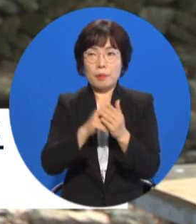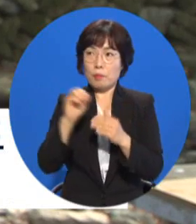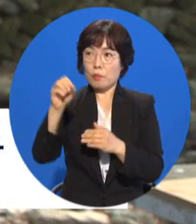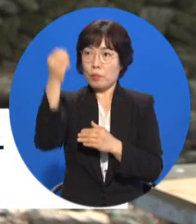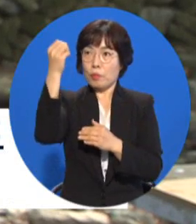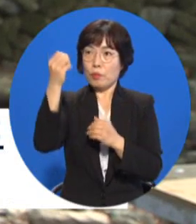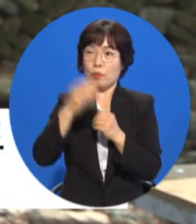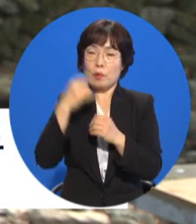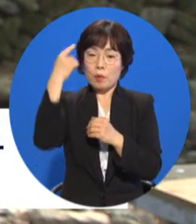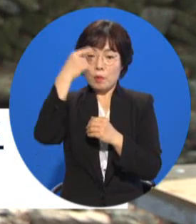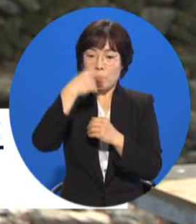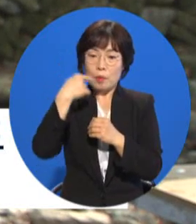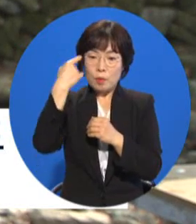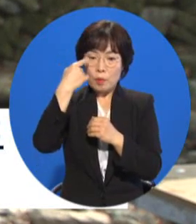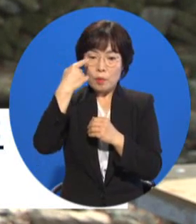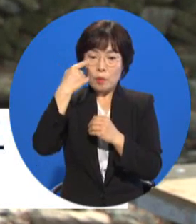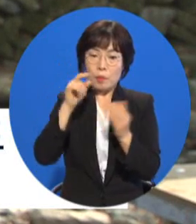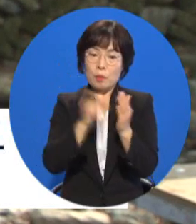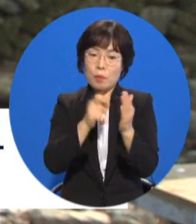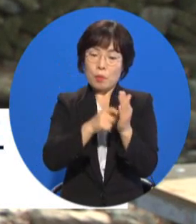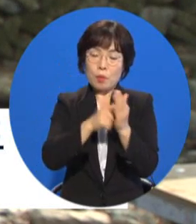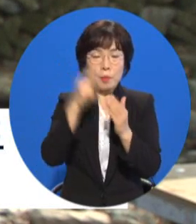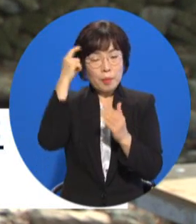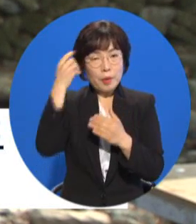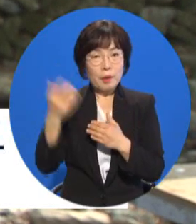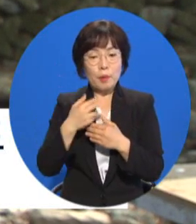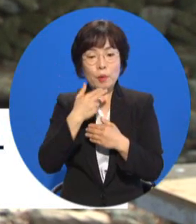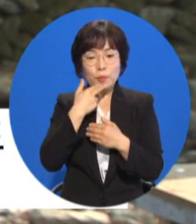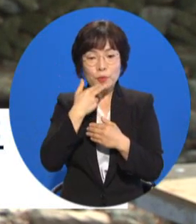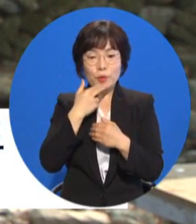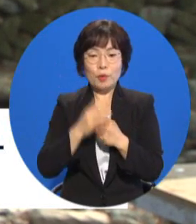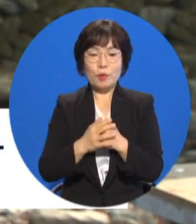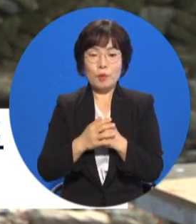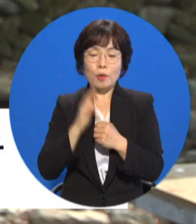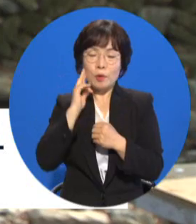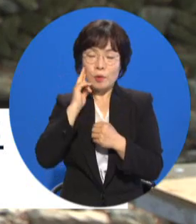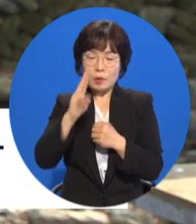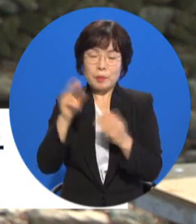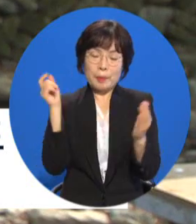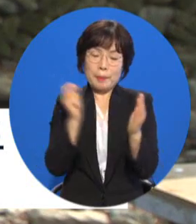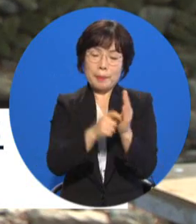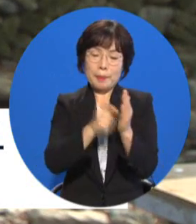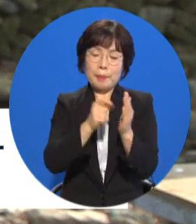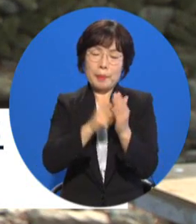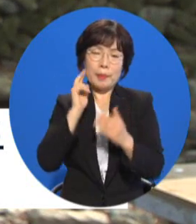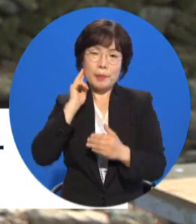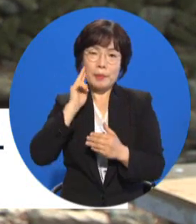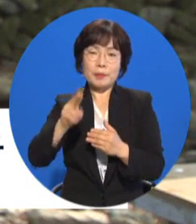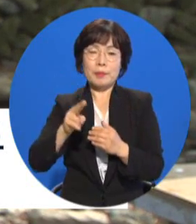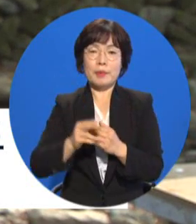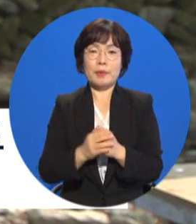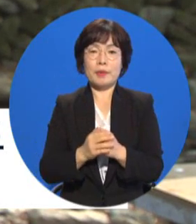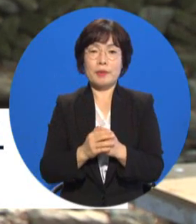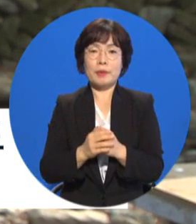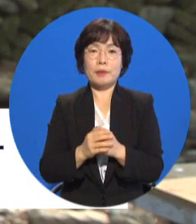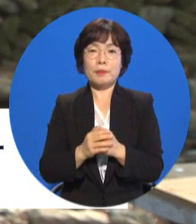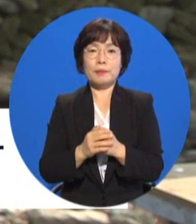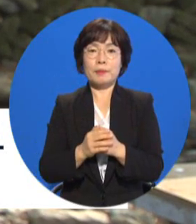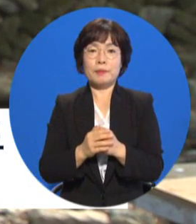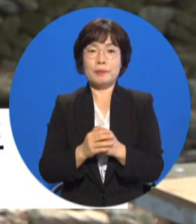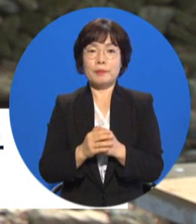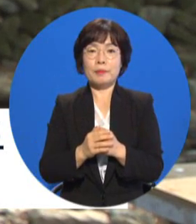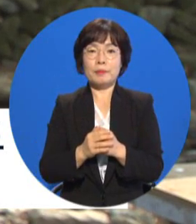좀 우려가 되는 게 저렇게 좋아도 그 딱따구리 머리 안 아플까 안 울릴까 싶을 정도로 굉장히 좀